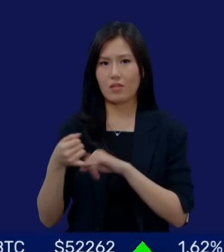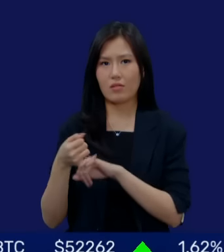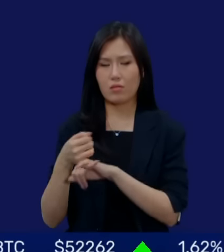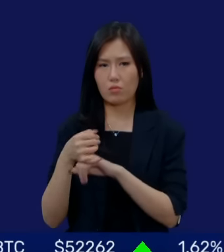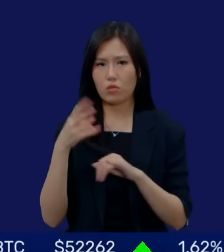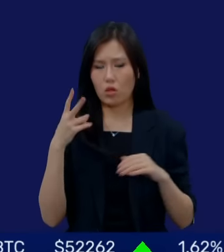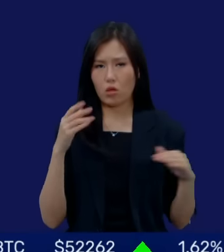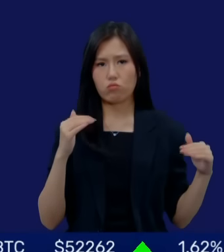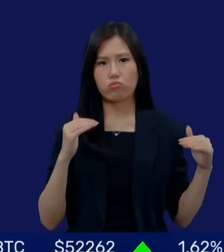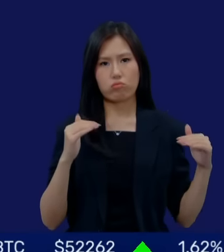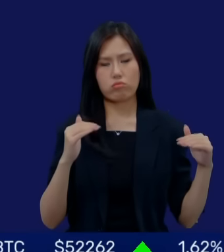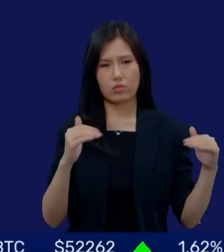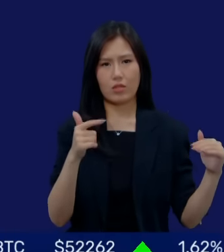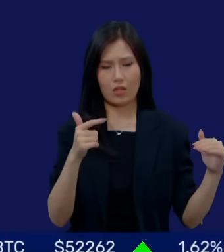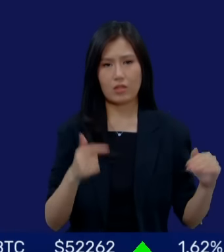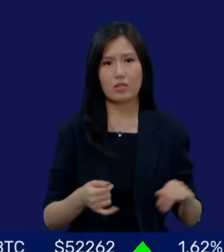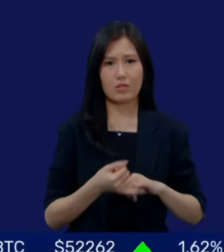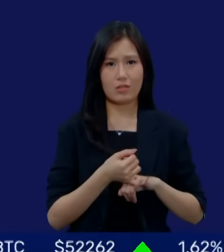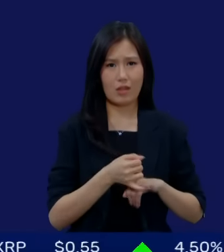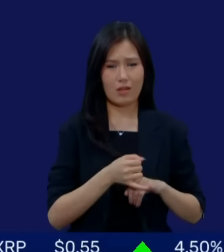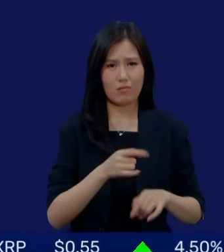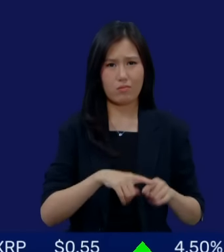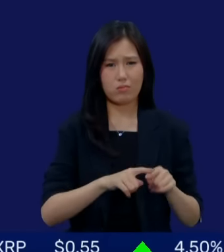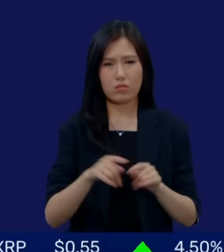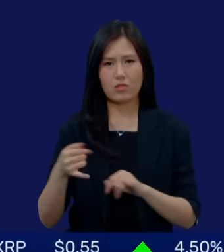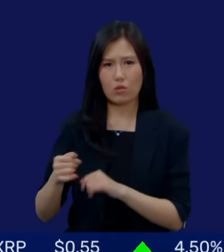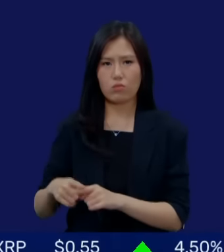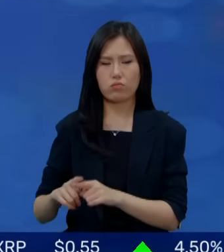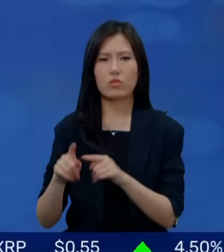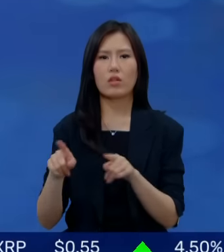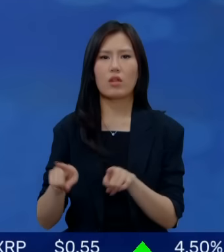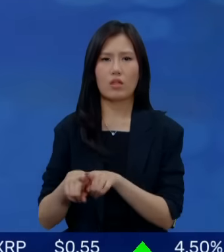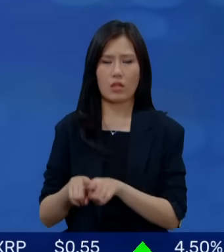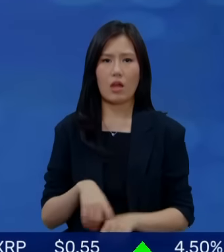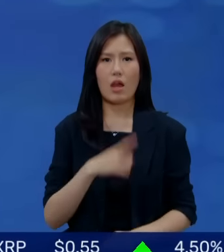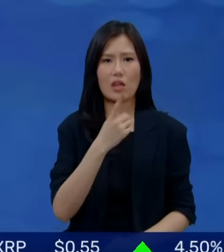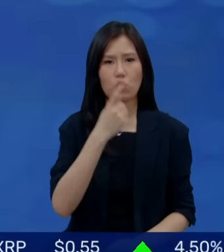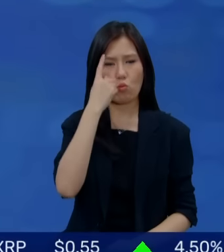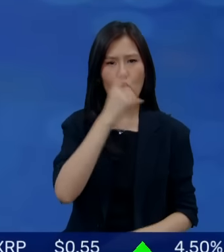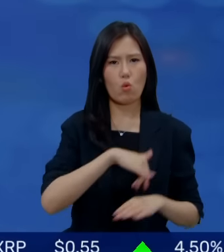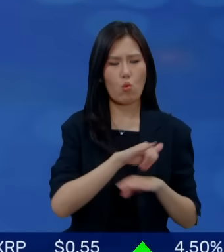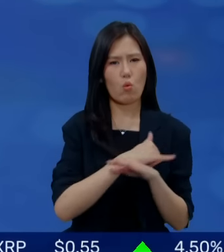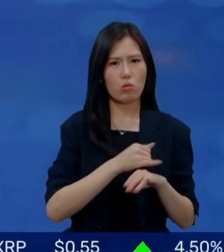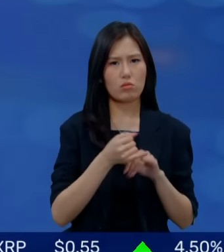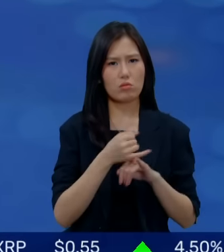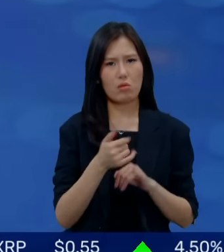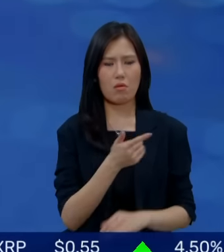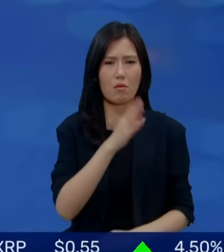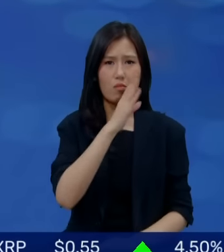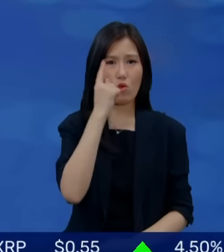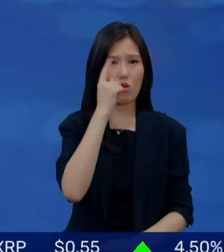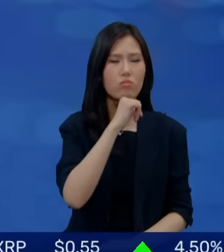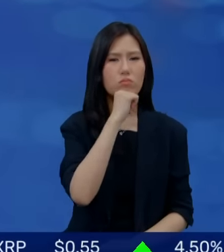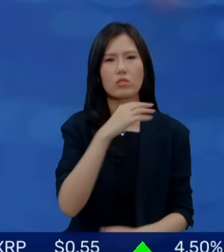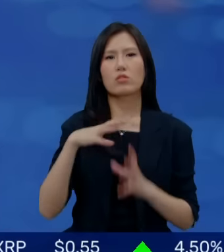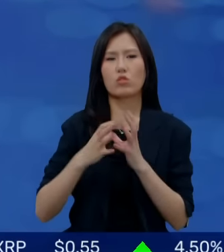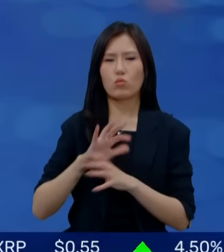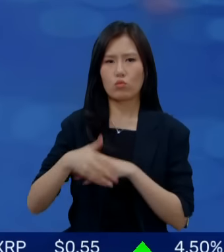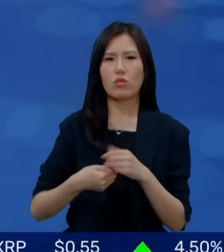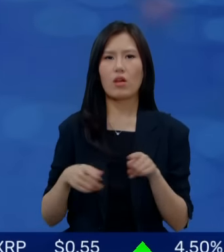боловч за салтын төвшин адилхан нэмэгцээр байна. За тэгэхээр дан ганц манай улсад ч биш одоо дэлхийн бүх улс оронд гэр